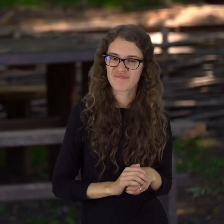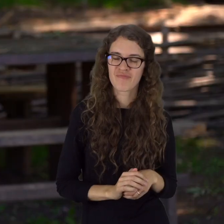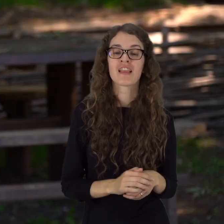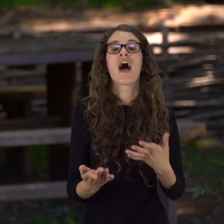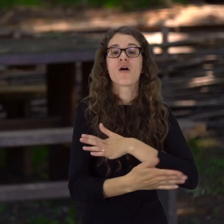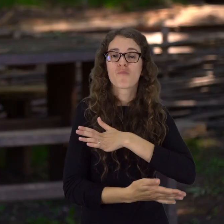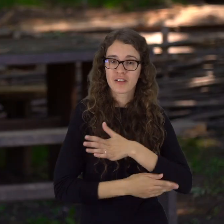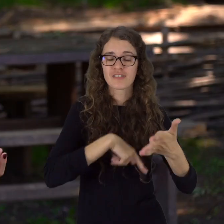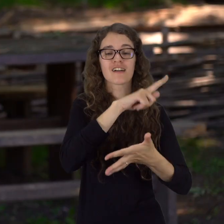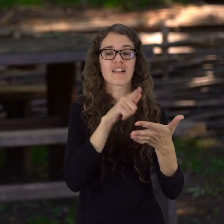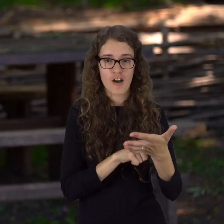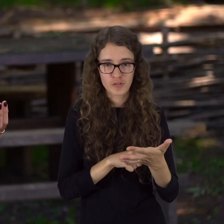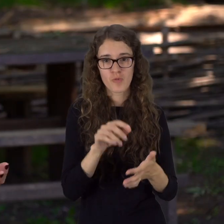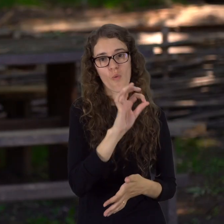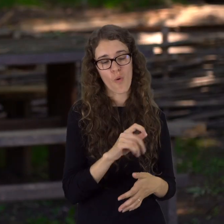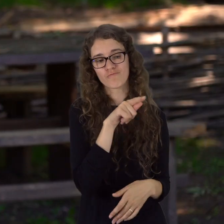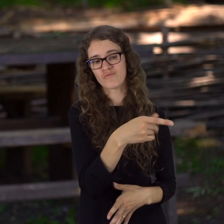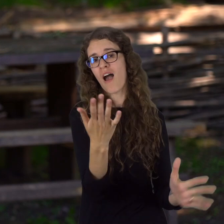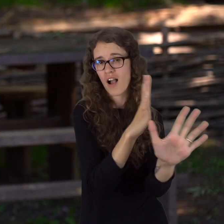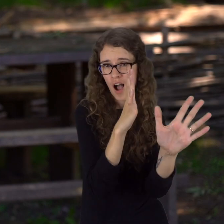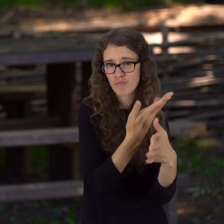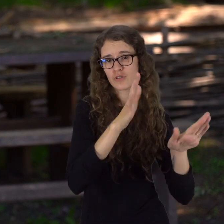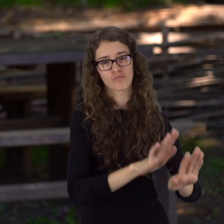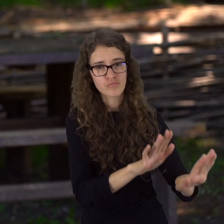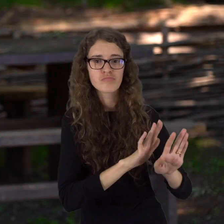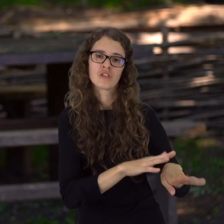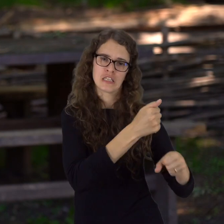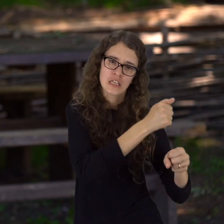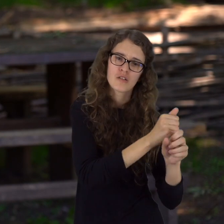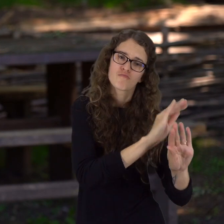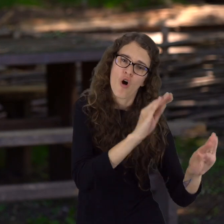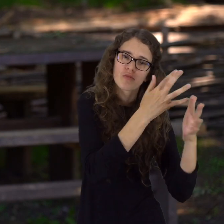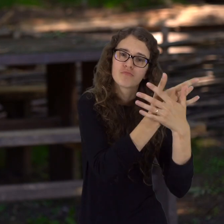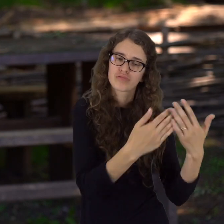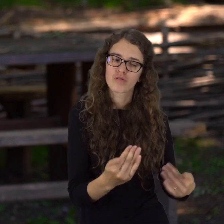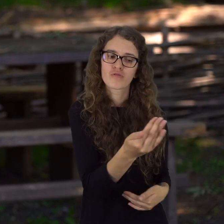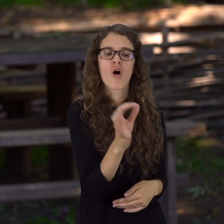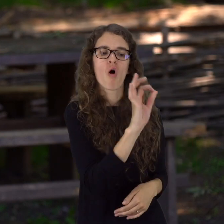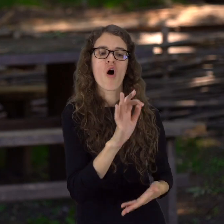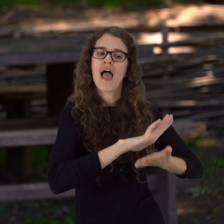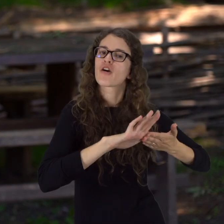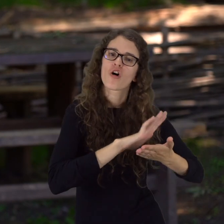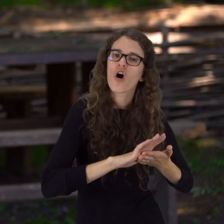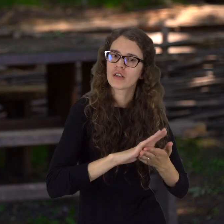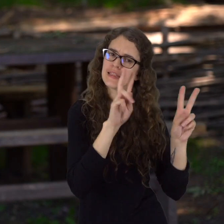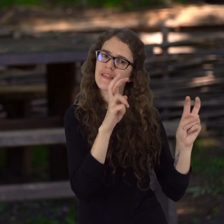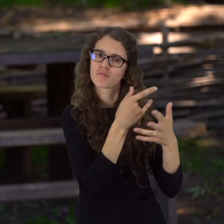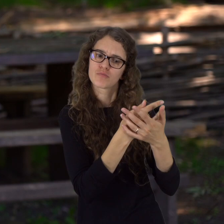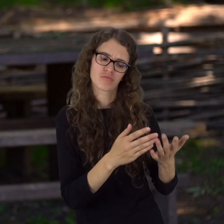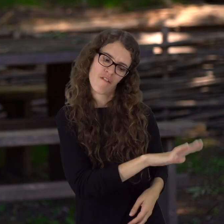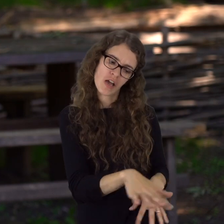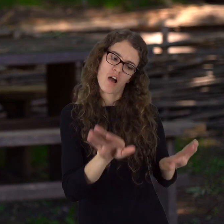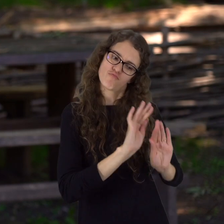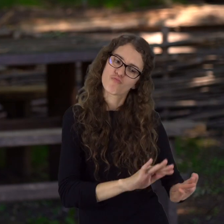Tai pabaigai, kadangi mūsų laida yra vis tiek apie tvarumą ir ekologiją, ir jūs laiką leidžiate gamtoje, tai manau, svarbu yra paklausti, kaip savo